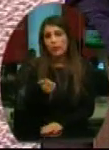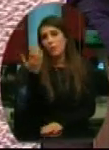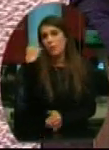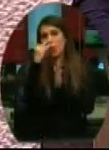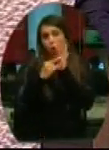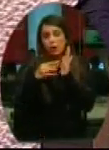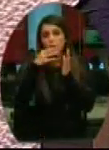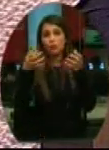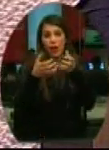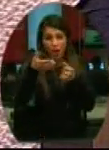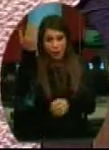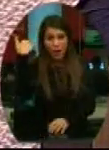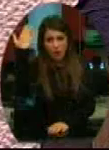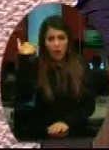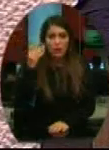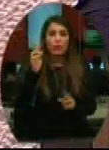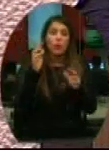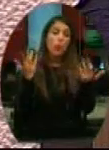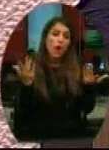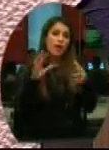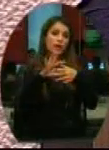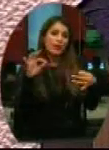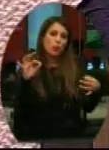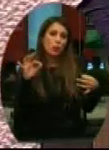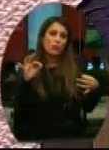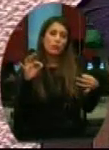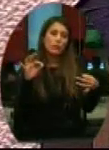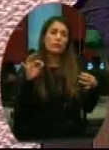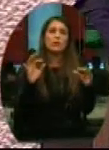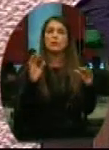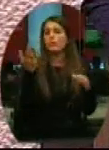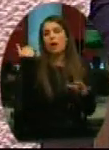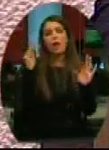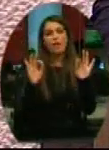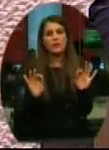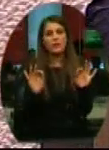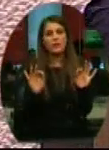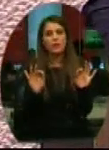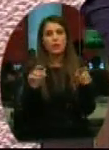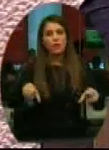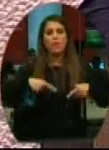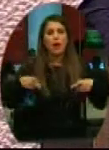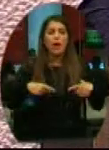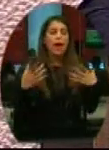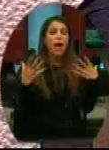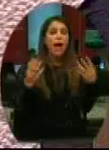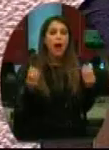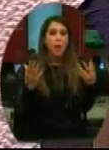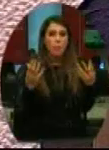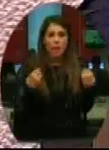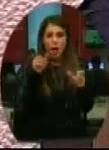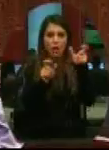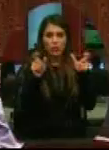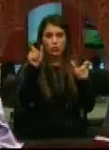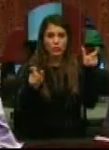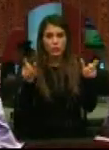משלם, יכול להיות שההתנתקות לא הייתה באה לעולם וחיי הרבה אנשים